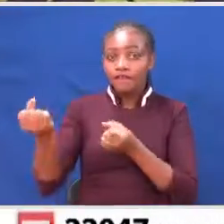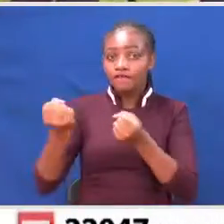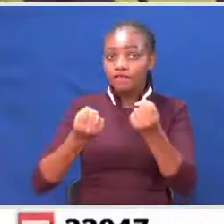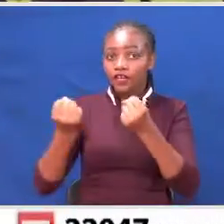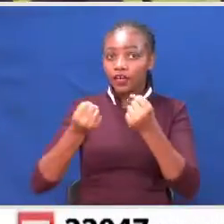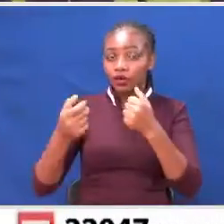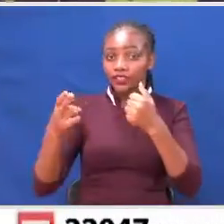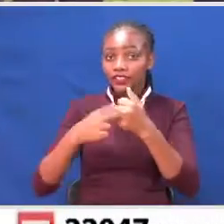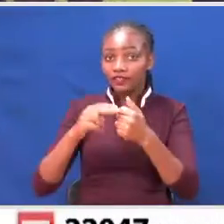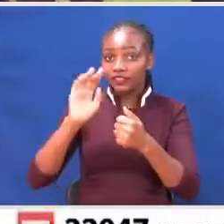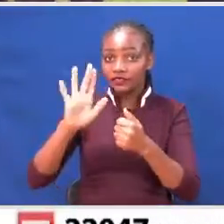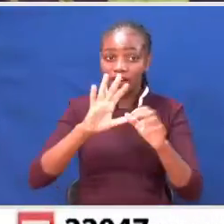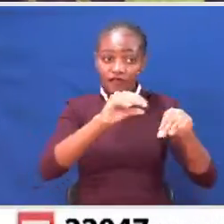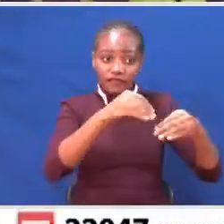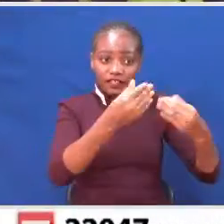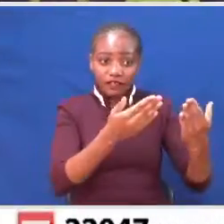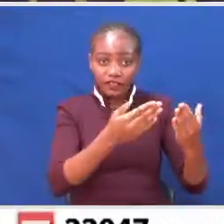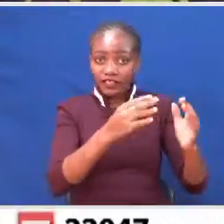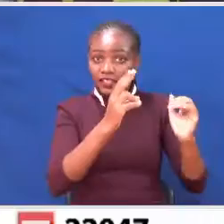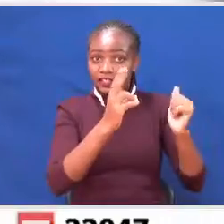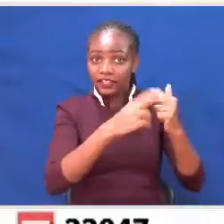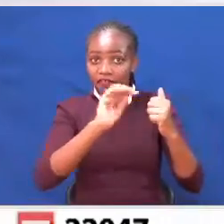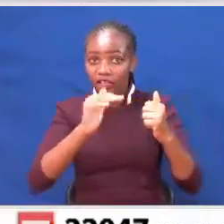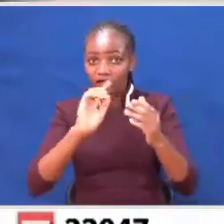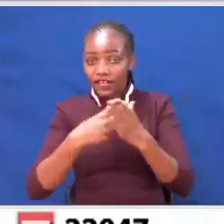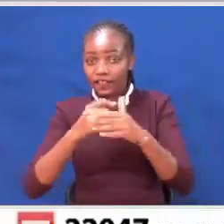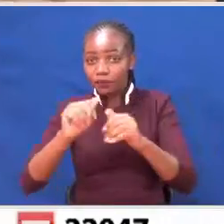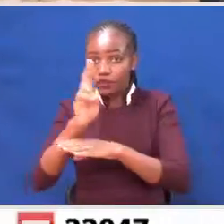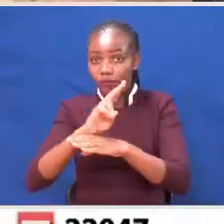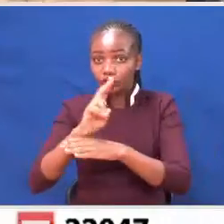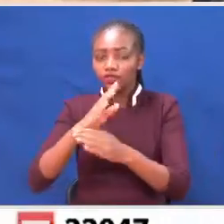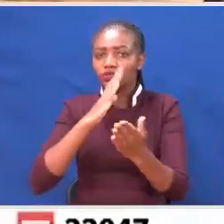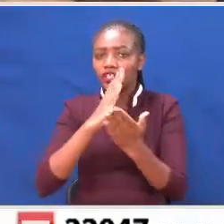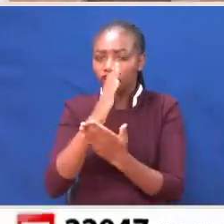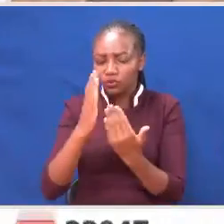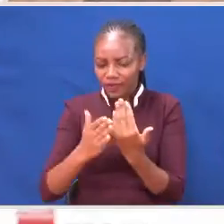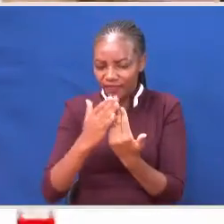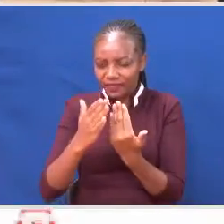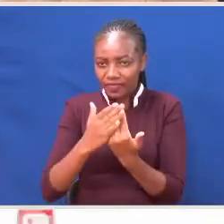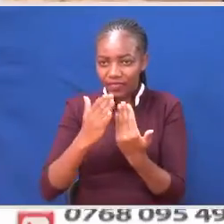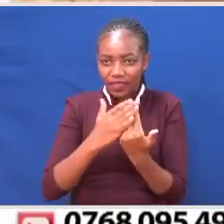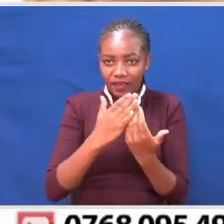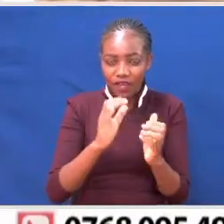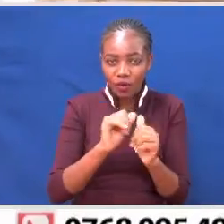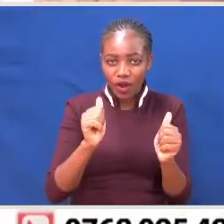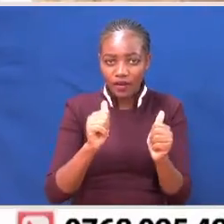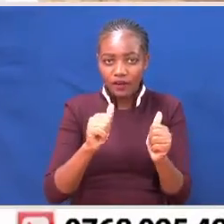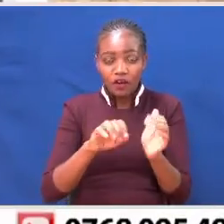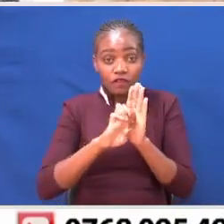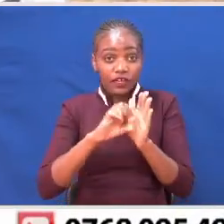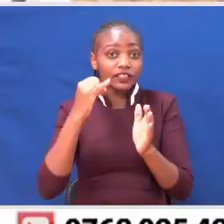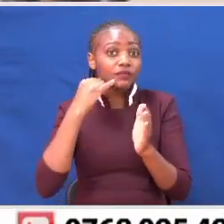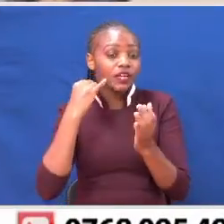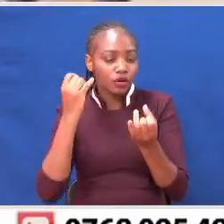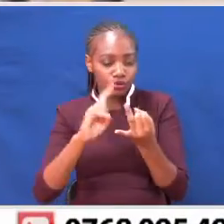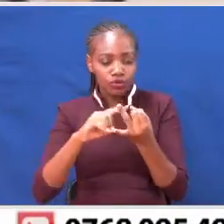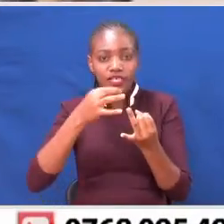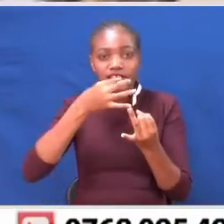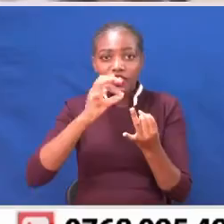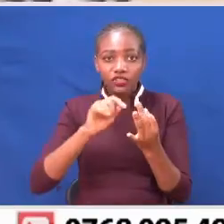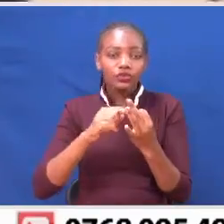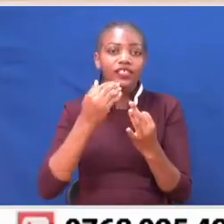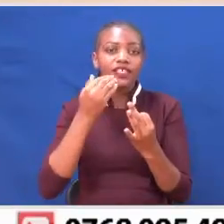75 yalipewa kaunti 7 ambayo yatatumika kufanikisha huduma kwa haraka katika kaunti za Nakuru, Kitui,